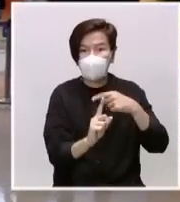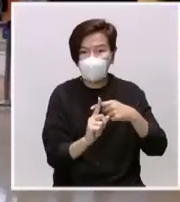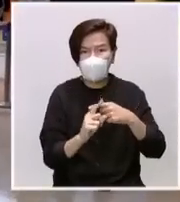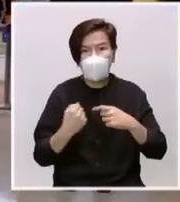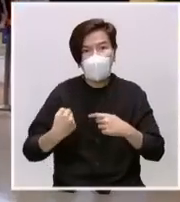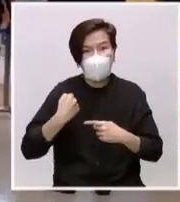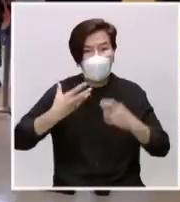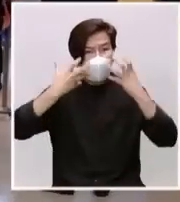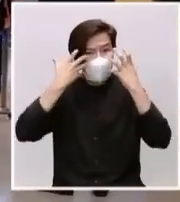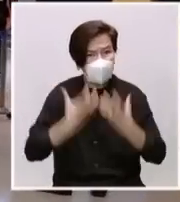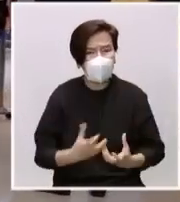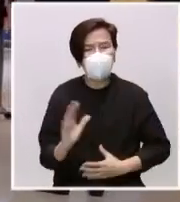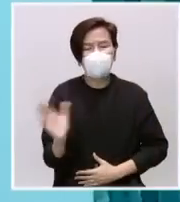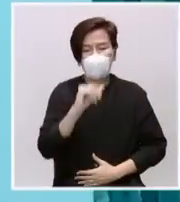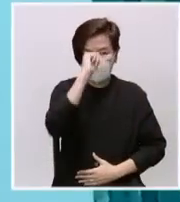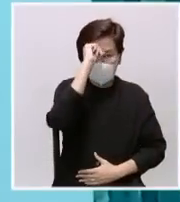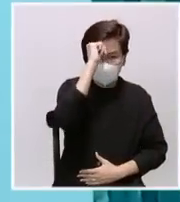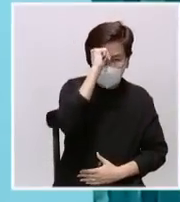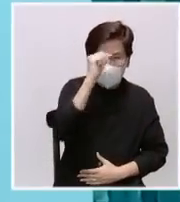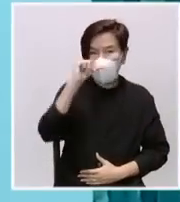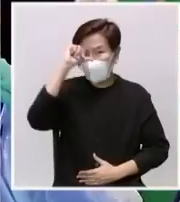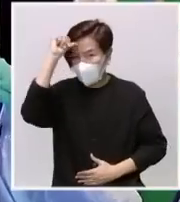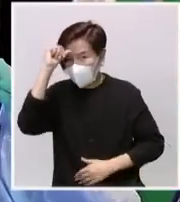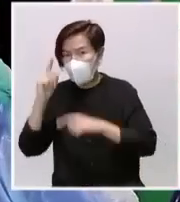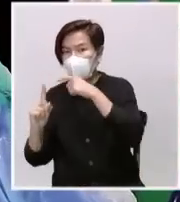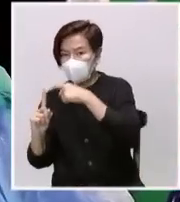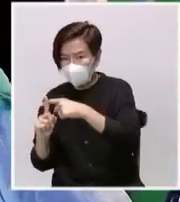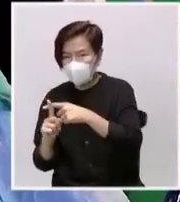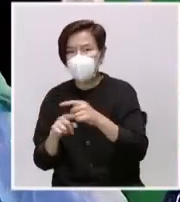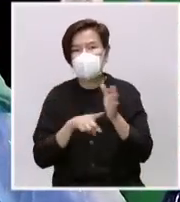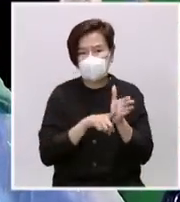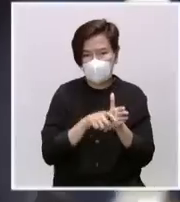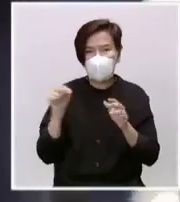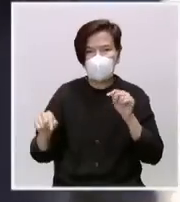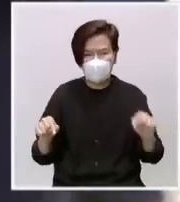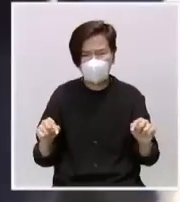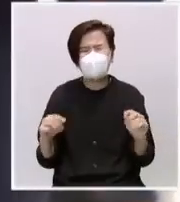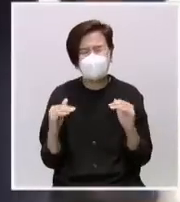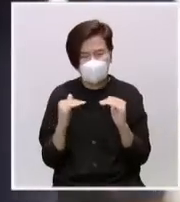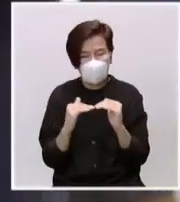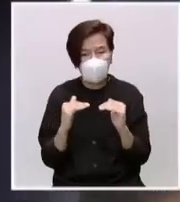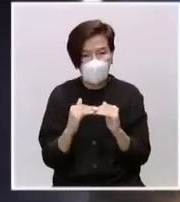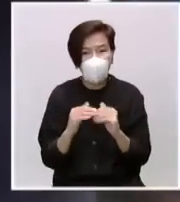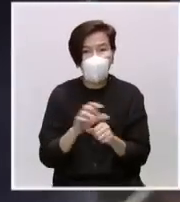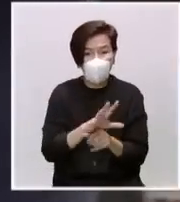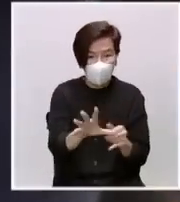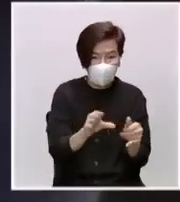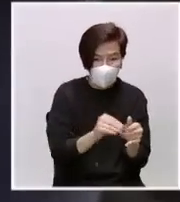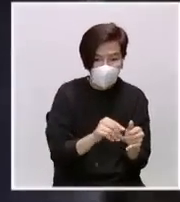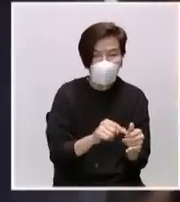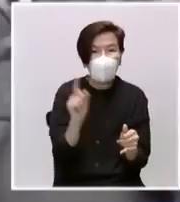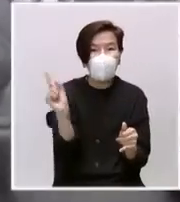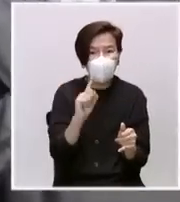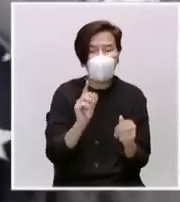คไปมากหรือน้อยกว่าสายพันธุ์เดลต้าในปัจจุบันอย่างไรก็ตามหากมีการติดเชื้อโควิดความรุนแรงของโรคก็จะไม่มาก